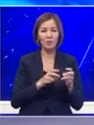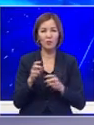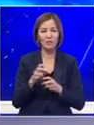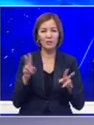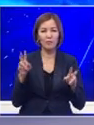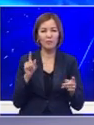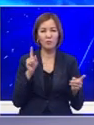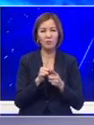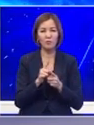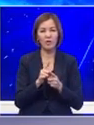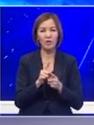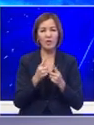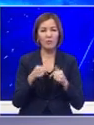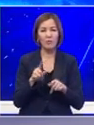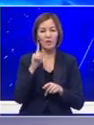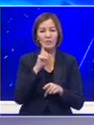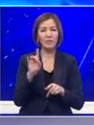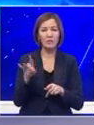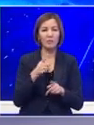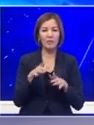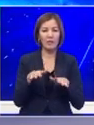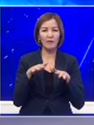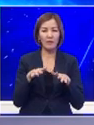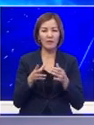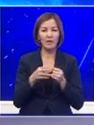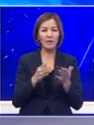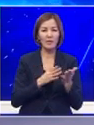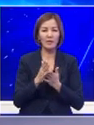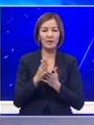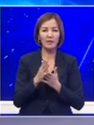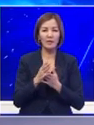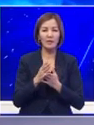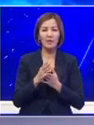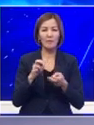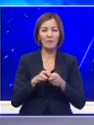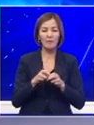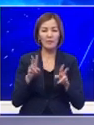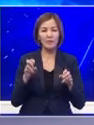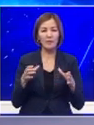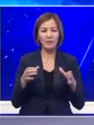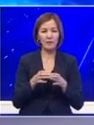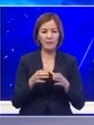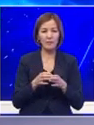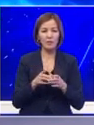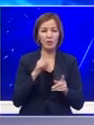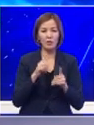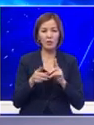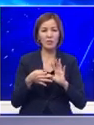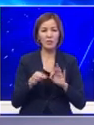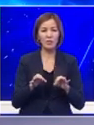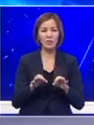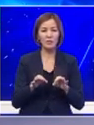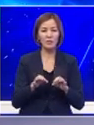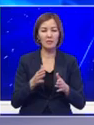атты бас қосуға мұрындық болған Қазақстан Республикасы парламенті мәжілісінің аграрлық мәселелер комитеті. Жиынның жай жапсары